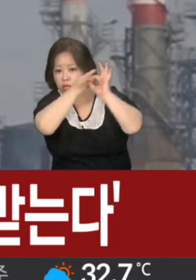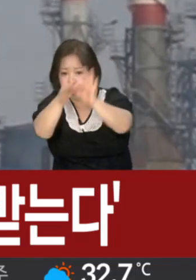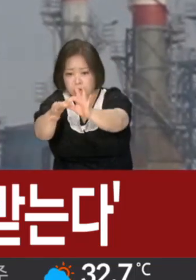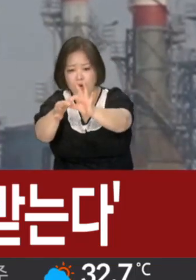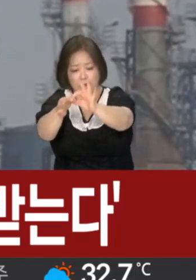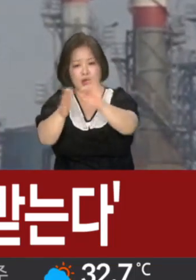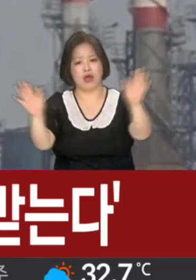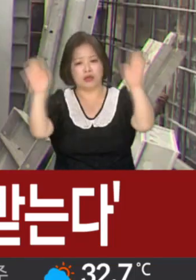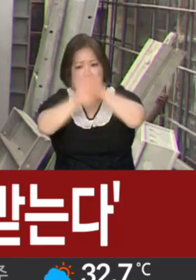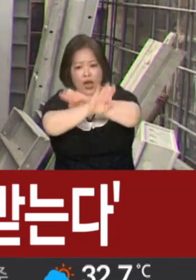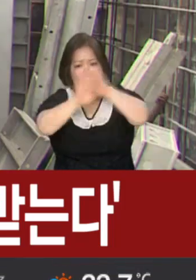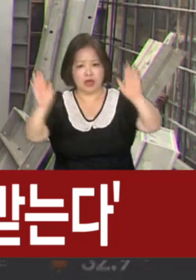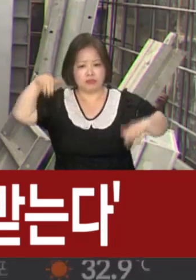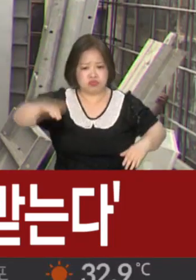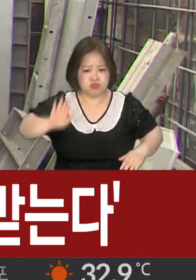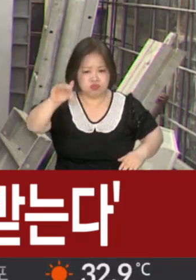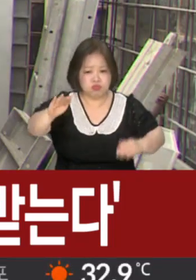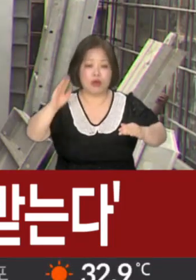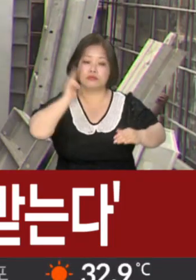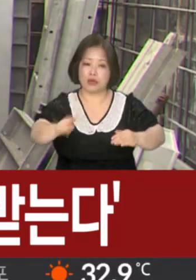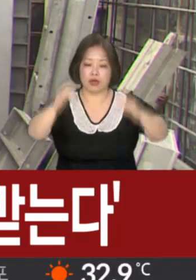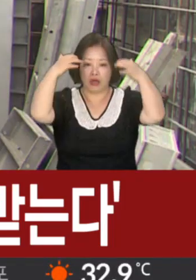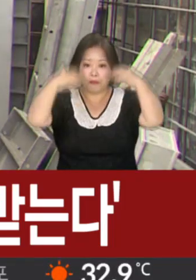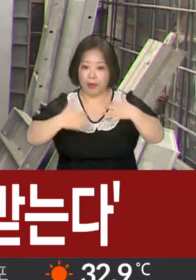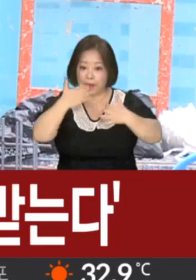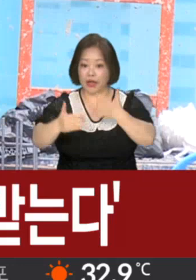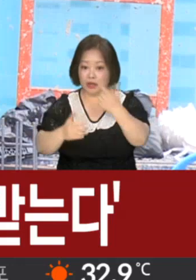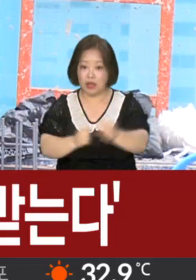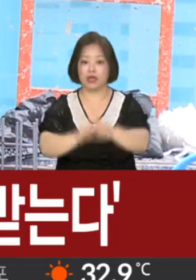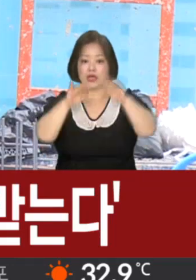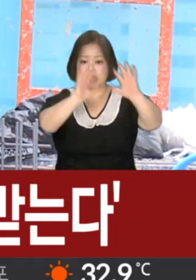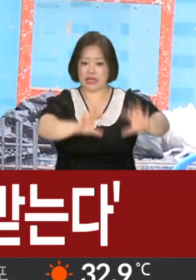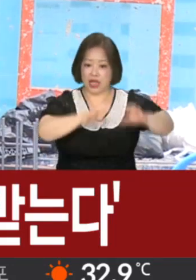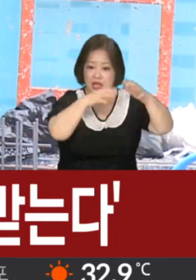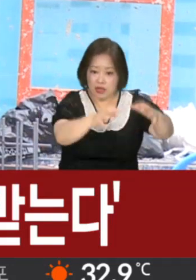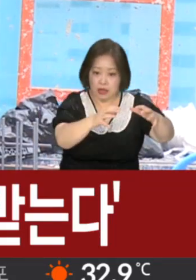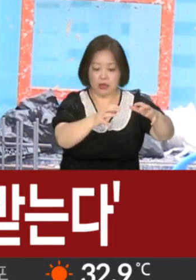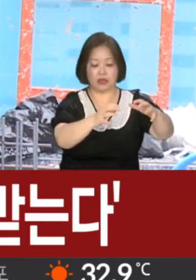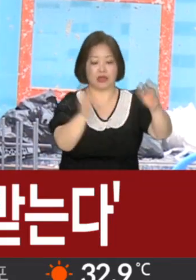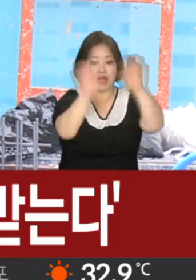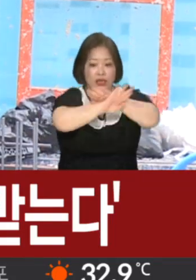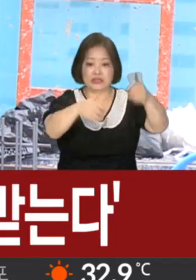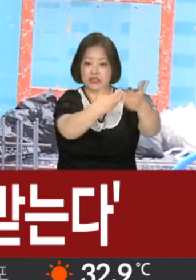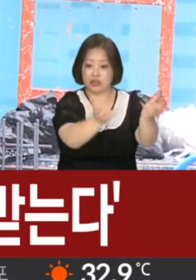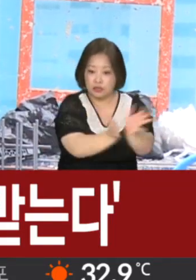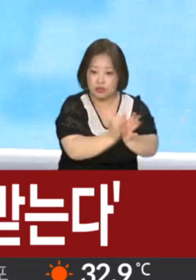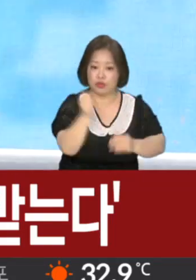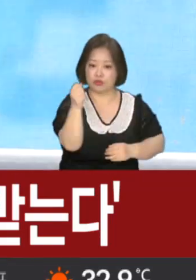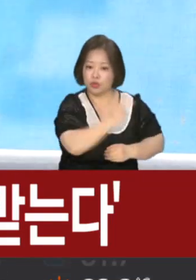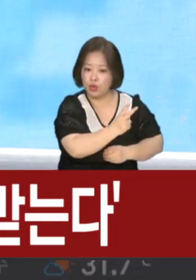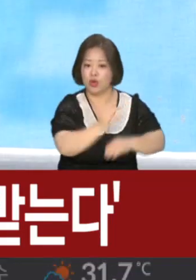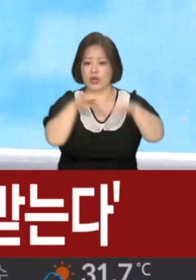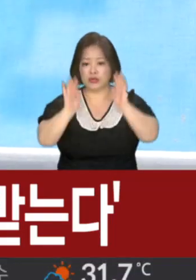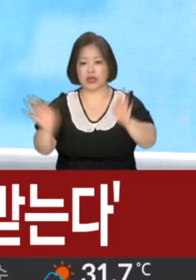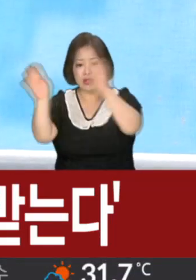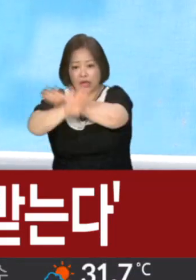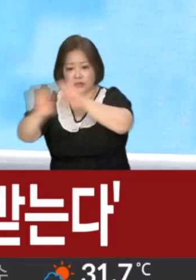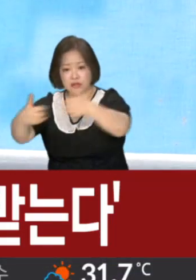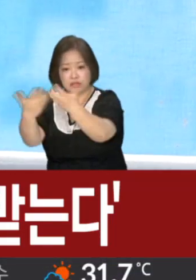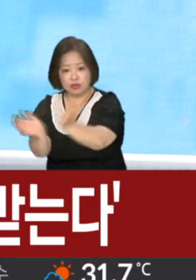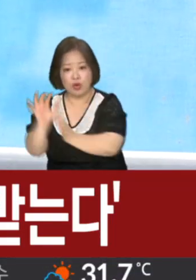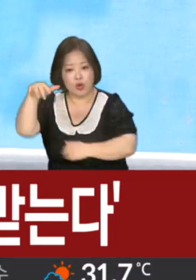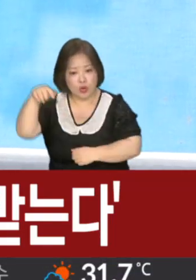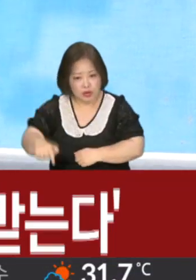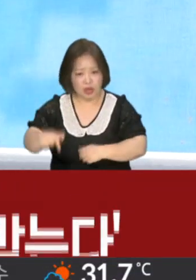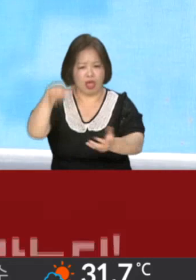더위가 찾아온다는 전망입니다. 세계기상기구와 세계보건기구에서는 온열질환 예방을 위해